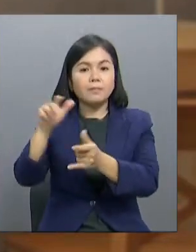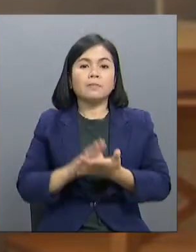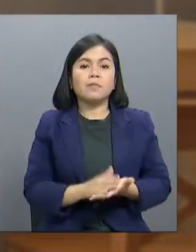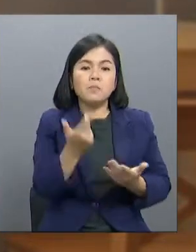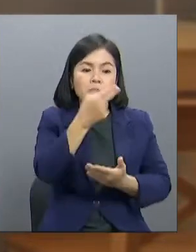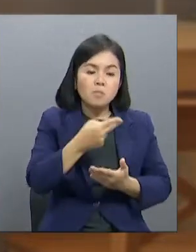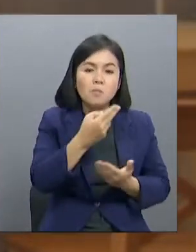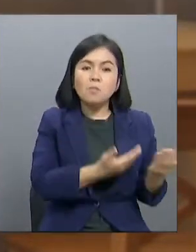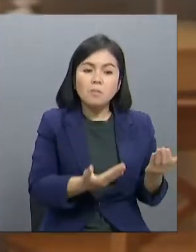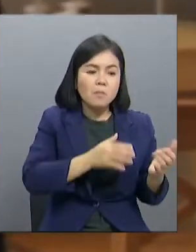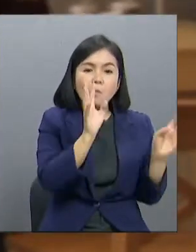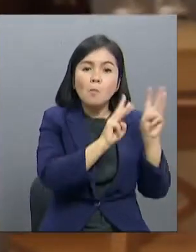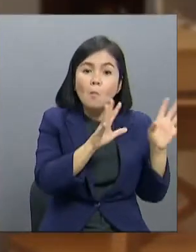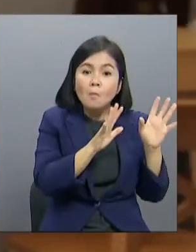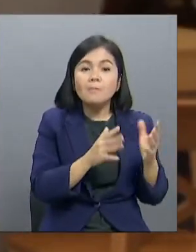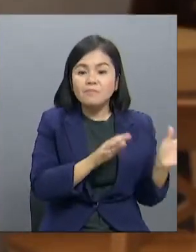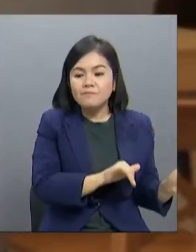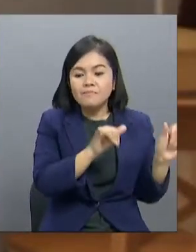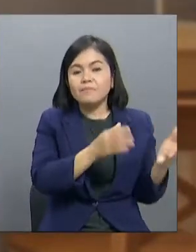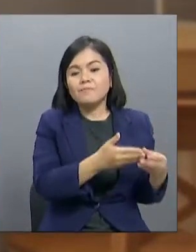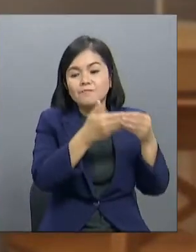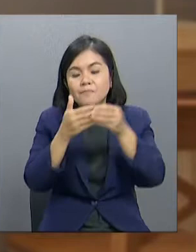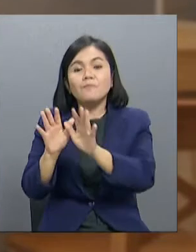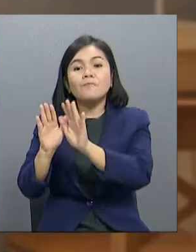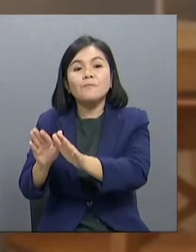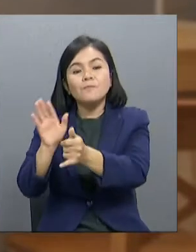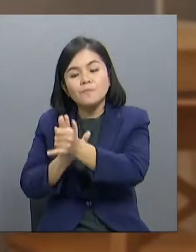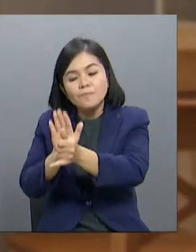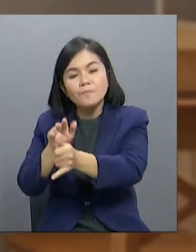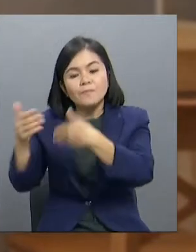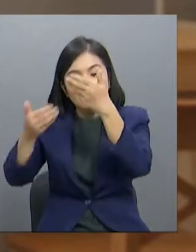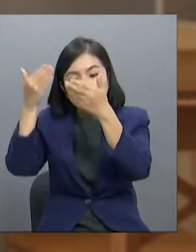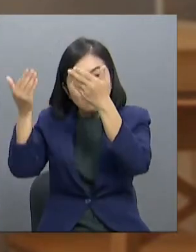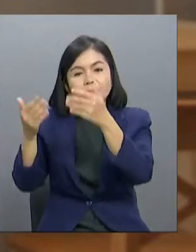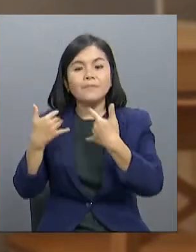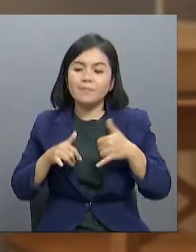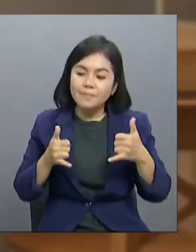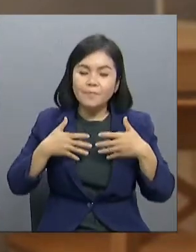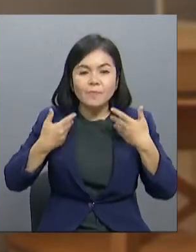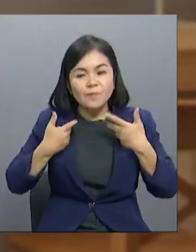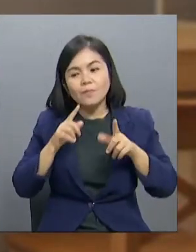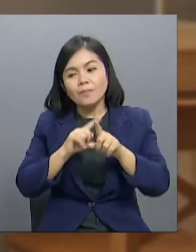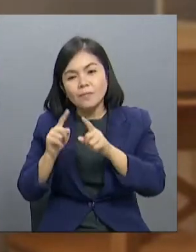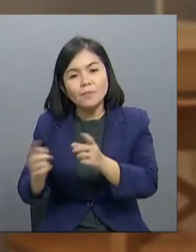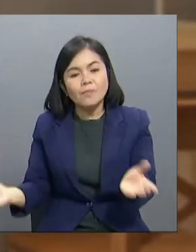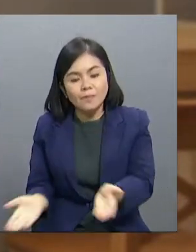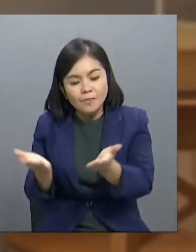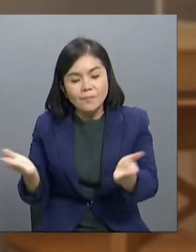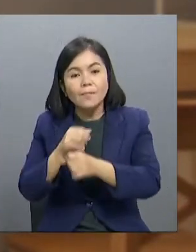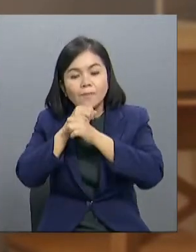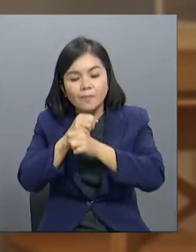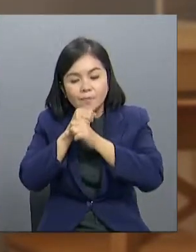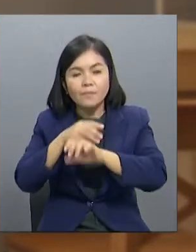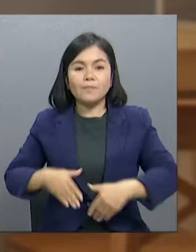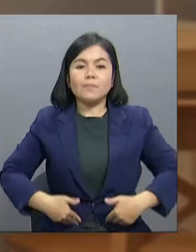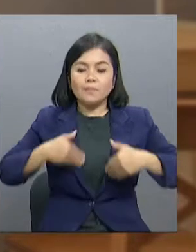ของกิจวัตรประจำวันแล้วนะคะเราก็ยังมีการจัดกิจกรรมต่างๆให้กับผู้สูงอายุเพื่อที่จะส่งเสริมให้มีคุณภ